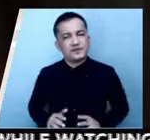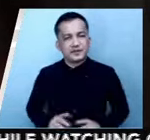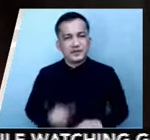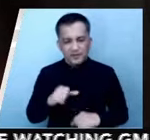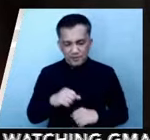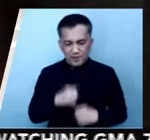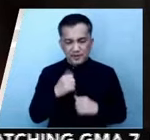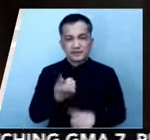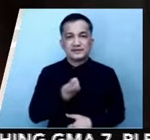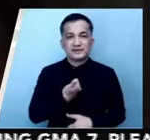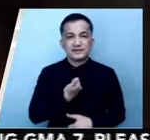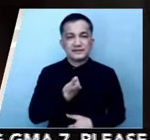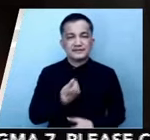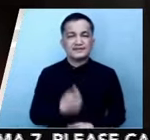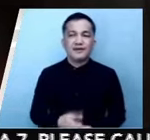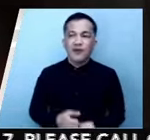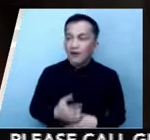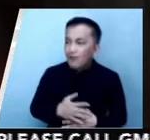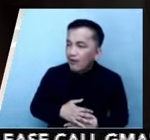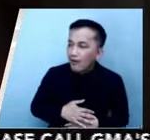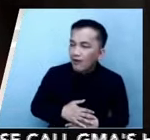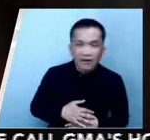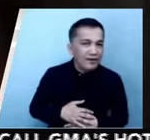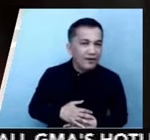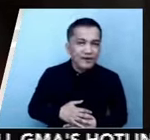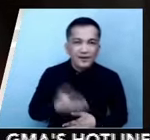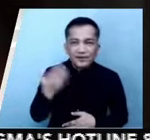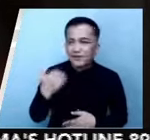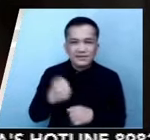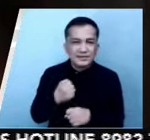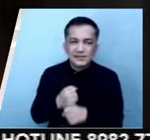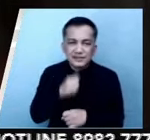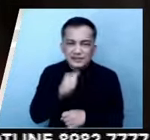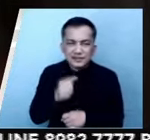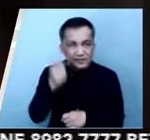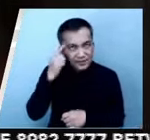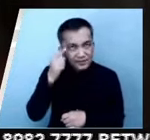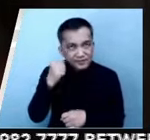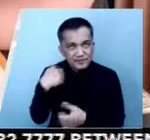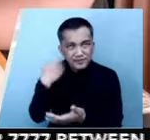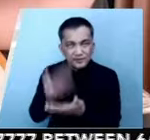mo na hala, parang last year hindi ko naisip na mararating ko to pero